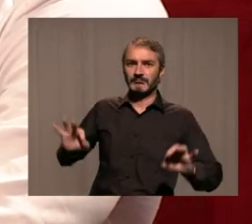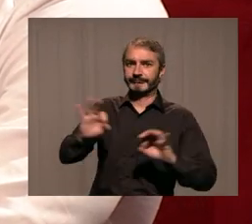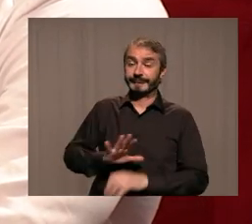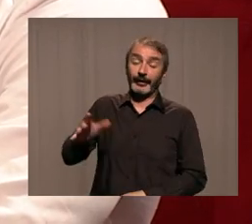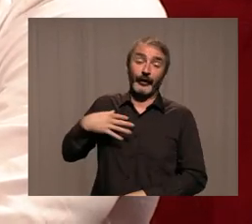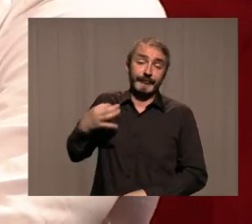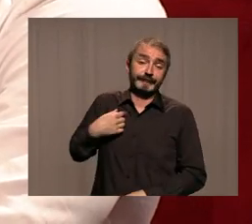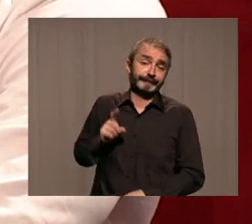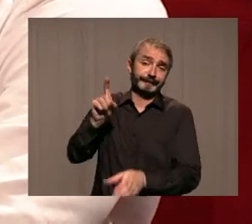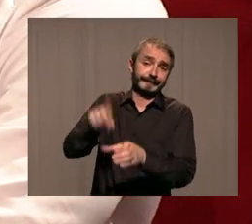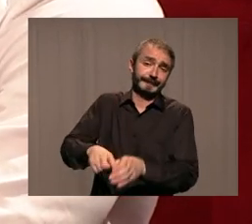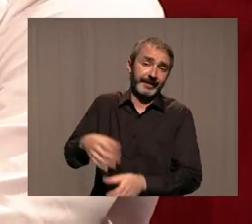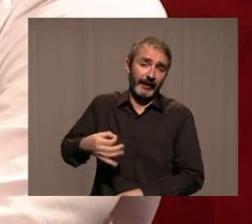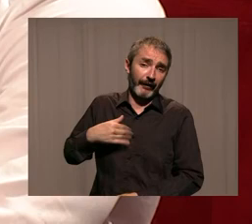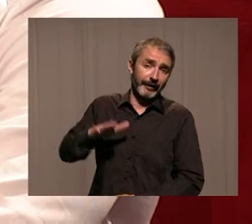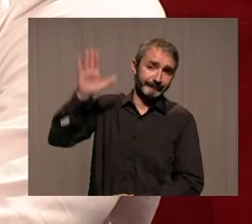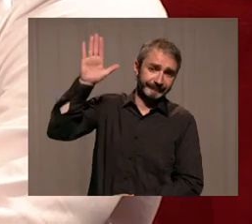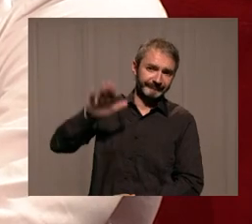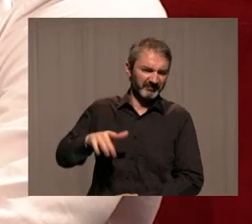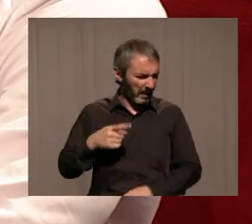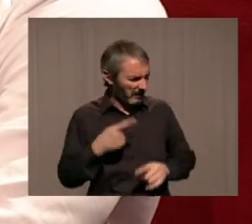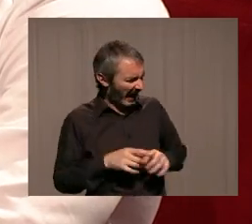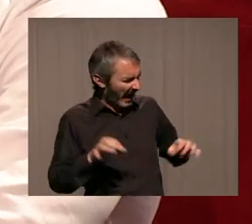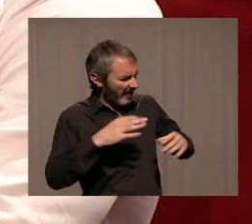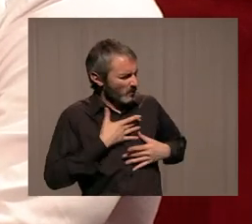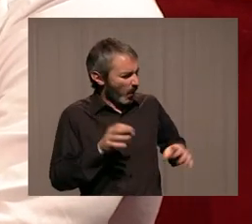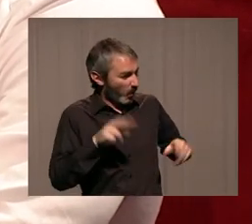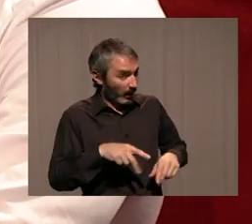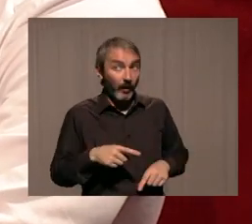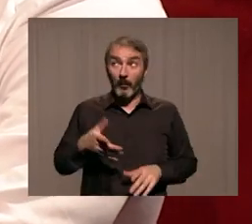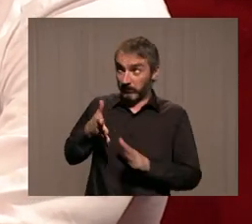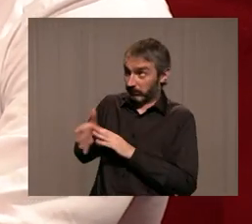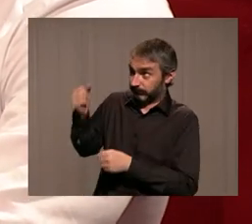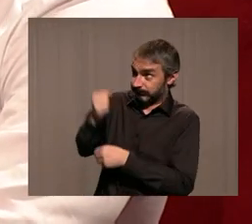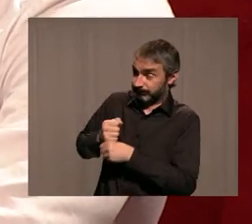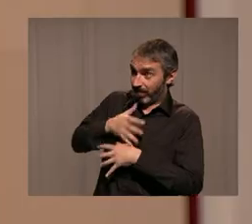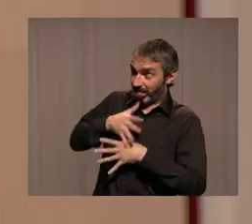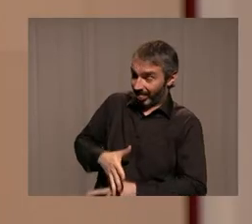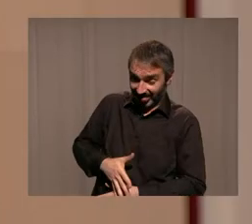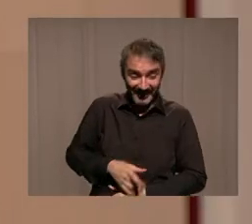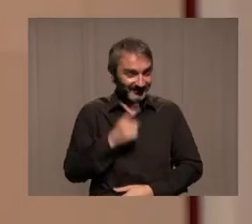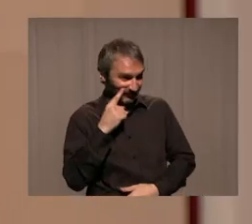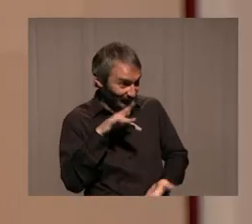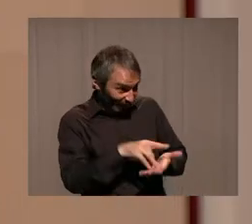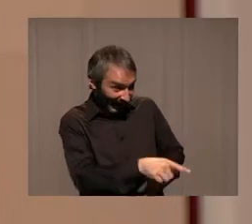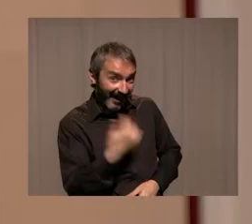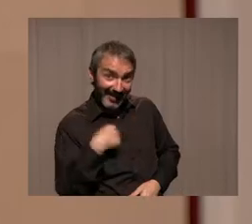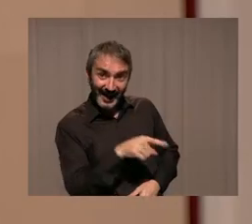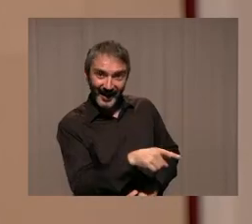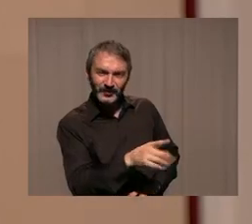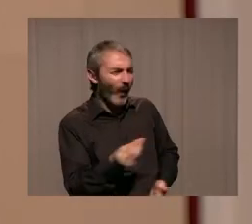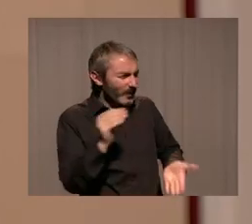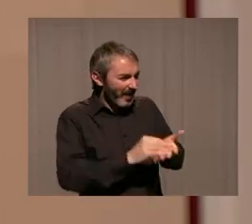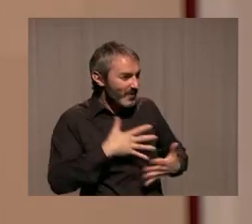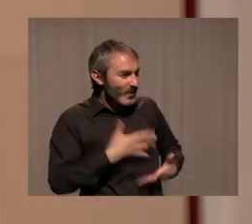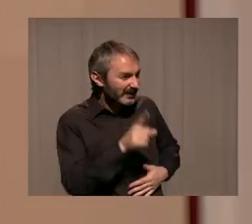apuntar. Això passa sempre, eh? Ningú, passa per què ningú? Passa absolutament sempre. Perquè és molta feina. Però bueno, ho has experimentat, eh? T'hi tornaries a